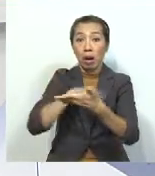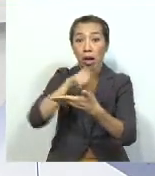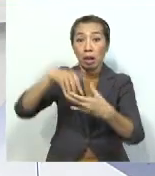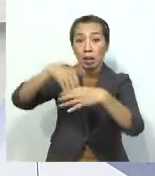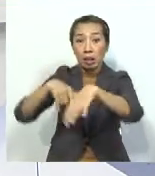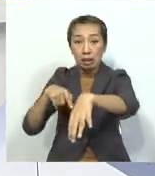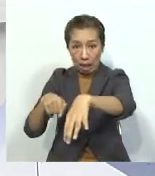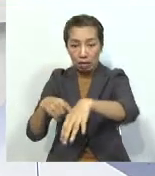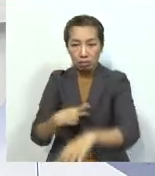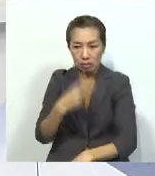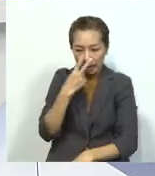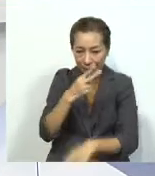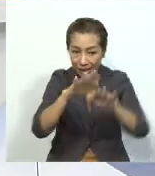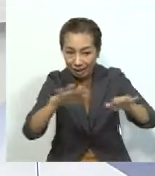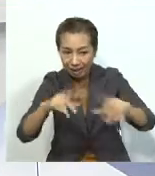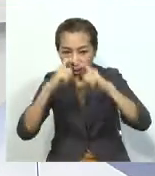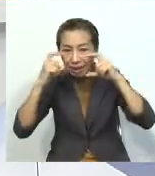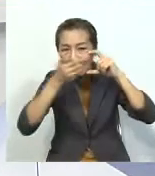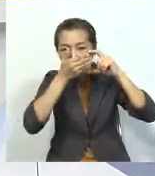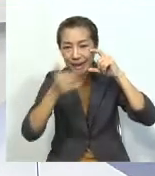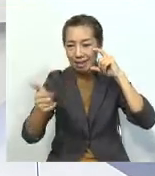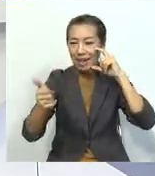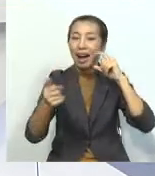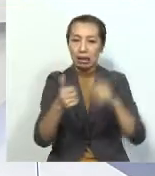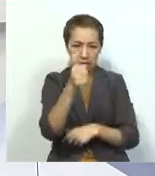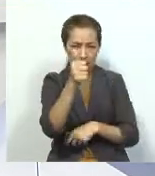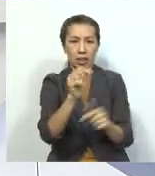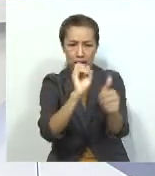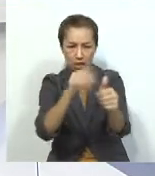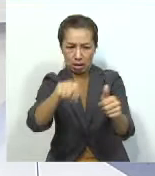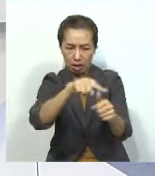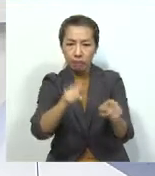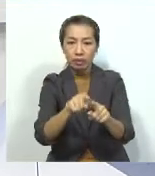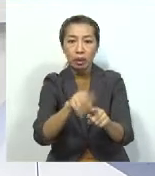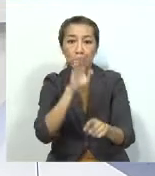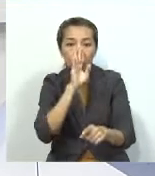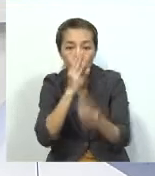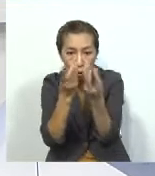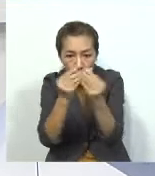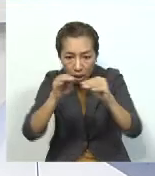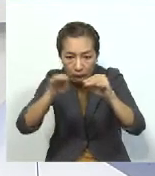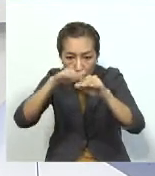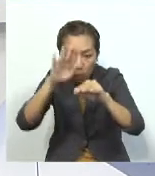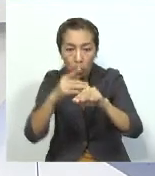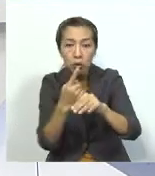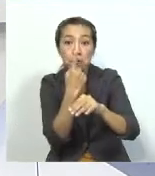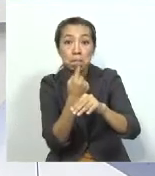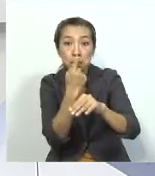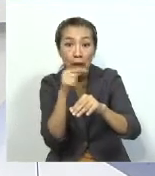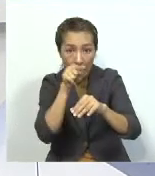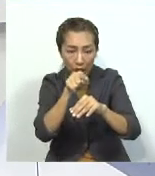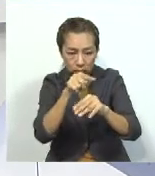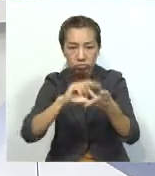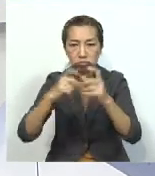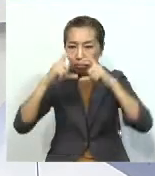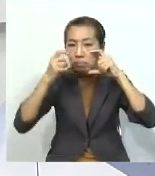เด็กๆใส่หน้ากากอนามัยกันเยอะมากนะคะอันนี้ก็อยากจะแนะนำนะคะเจ้าหน้าที่เองบอกเลยว่าถ้าตัวเลขยังเป็นสีแดงอยู่แบบนี้เนี่ยแนะน